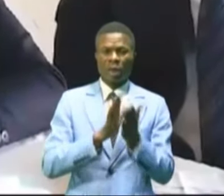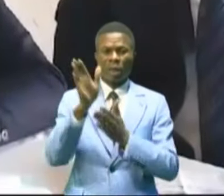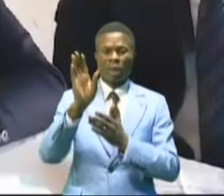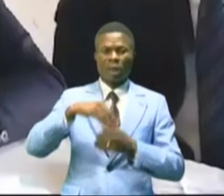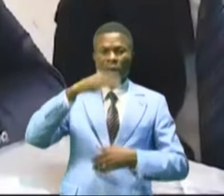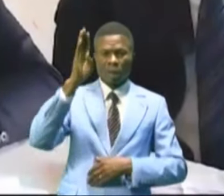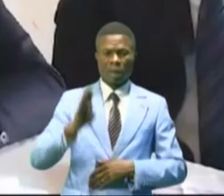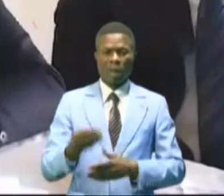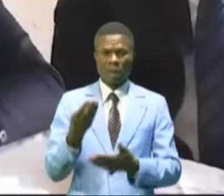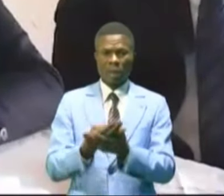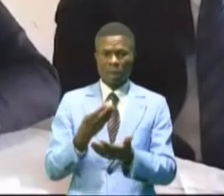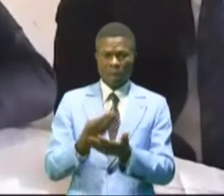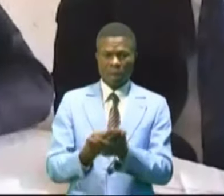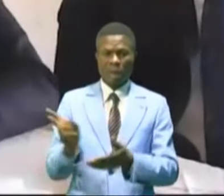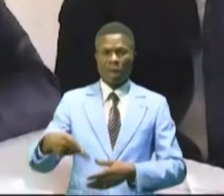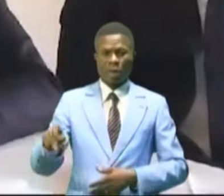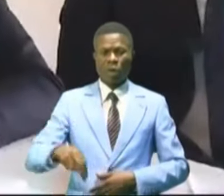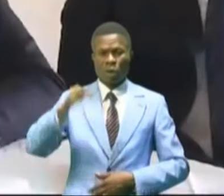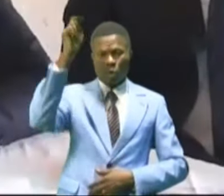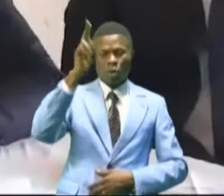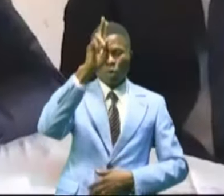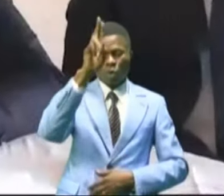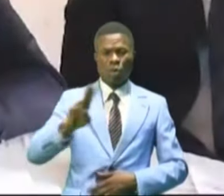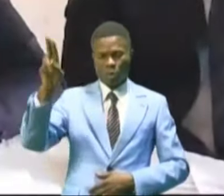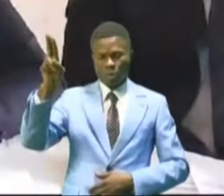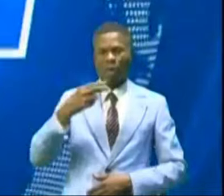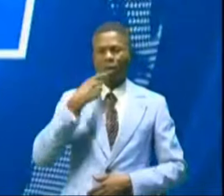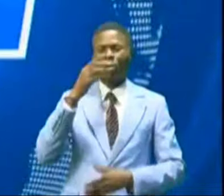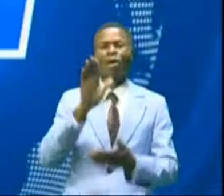du budget dans la province du Nord-Oubangui.